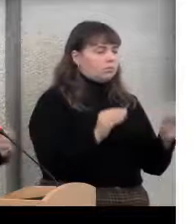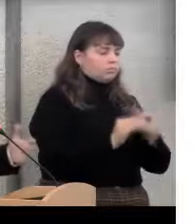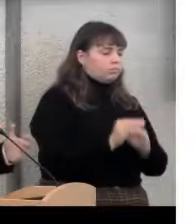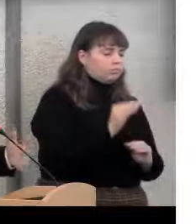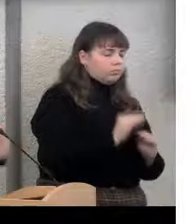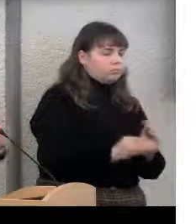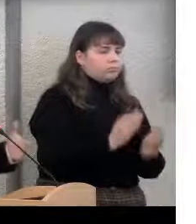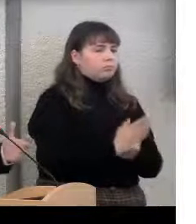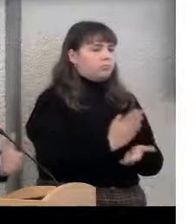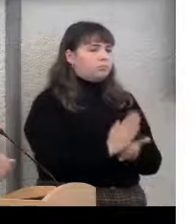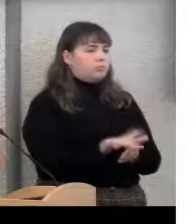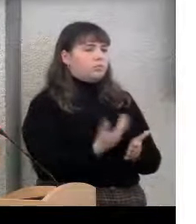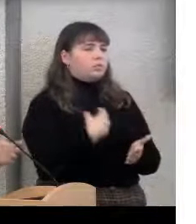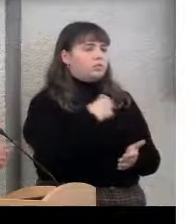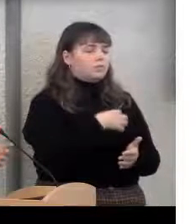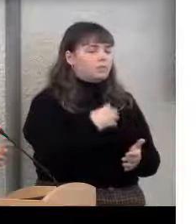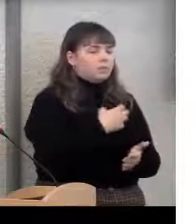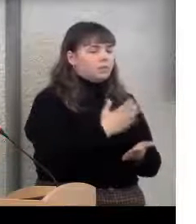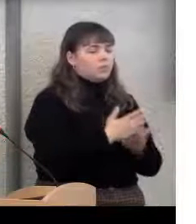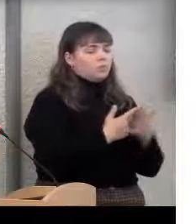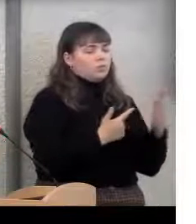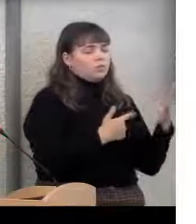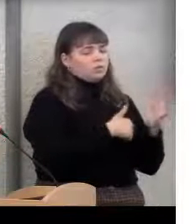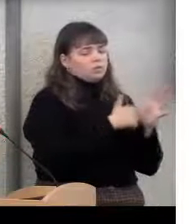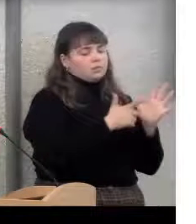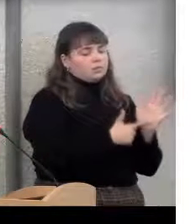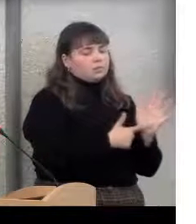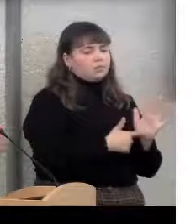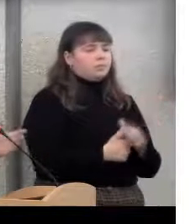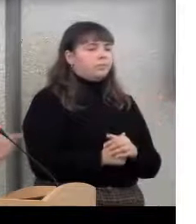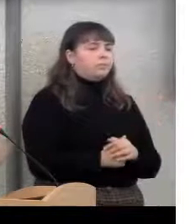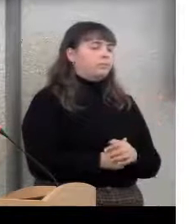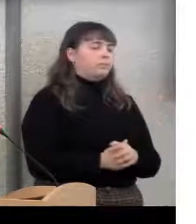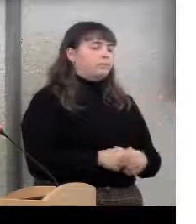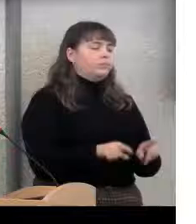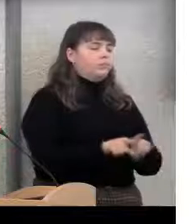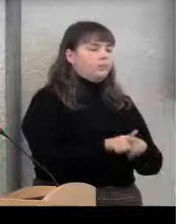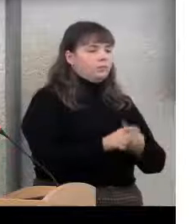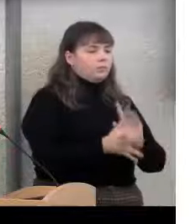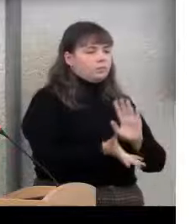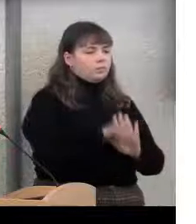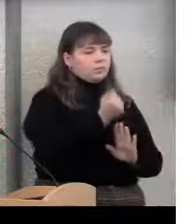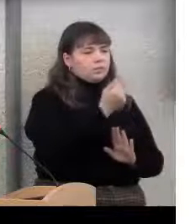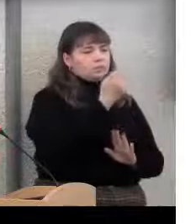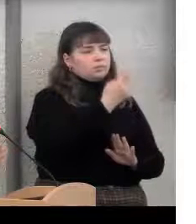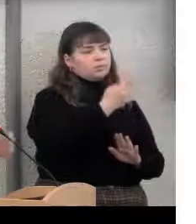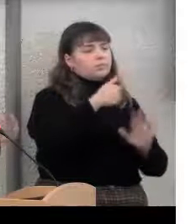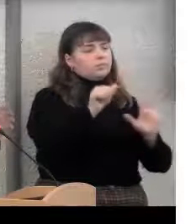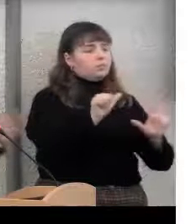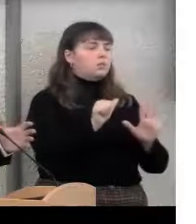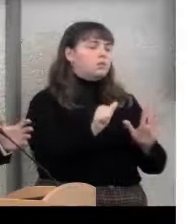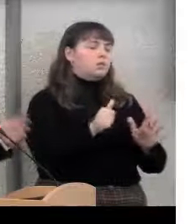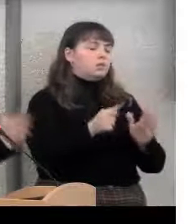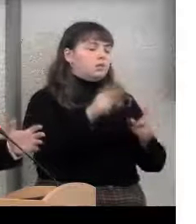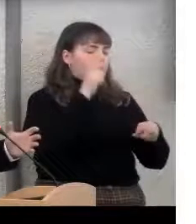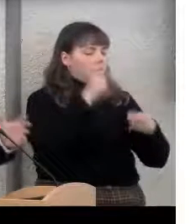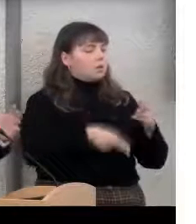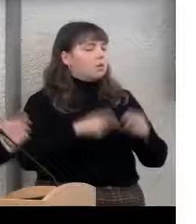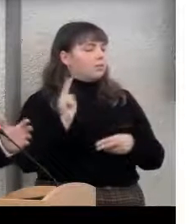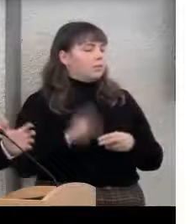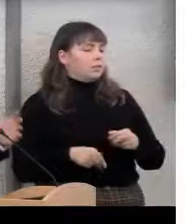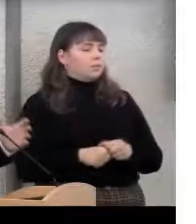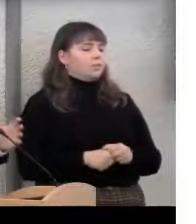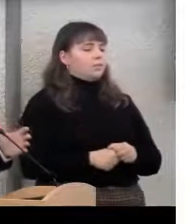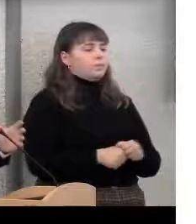išsikėlėme prioritetinius ir esminius, kurių buvo 17 ir suradome 46 sprendimus. Tada tuos